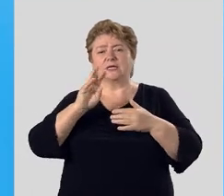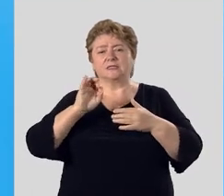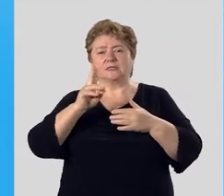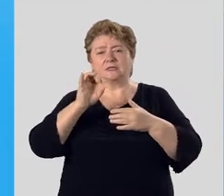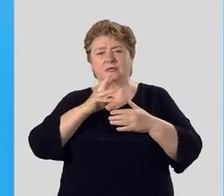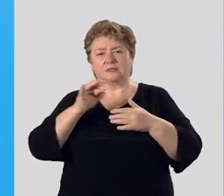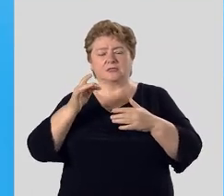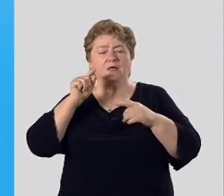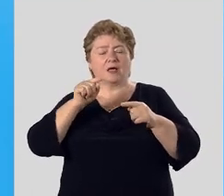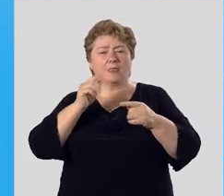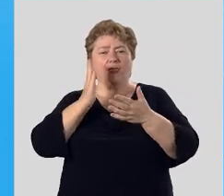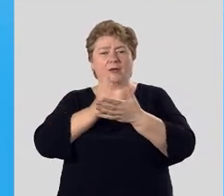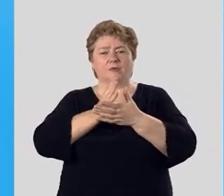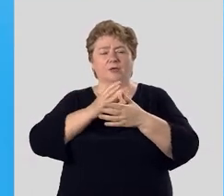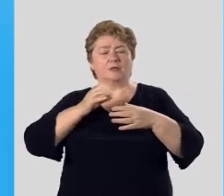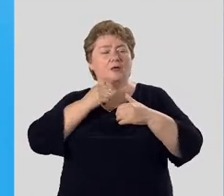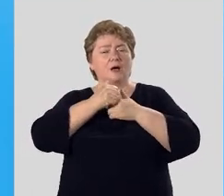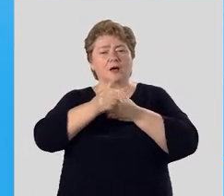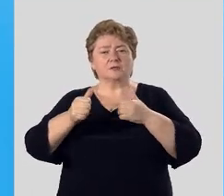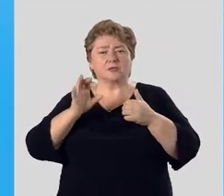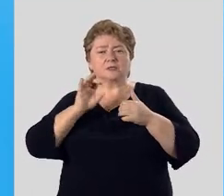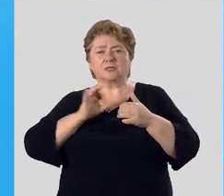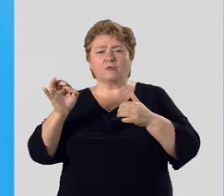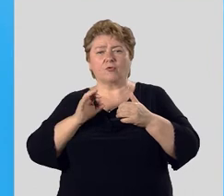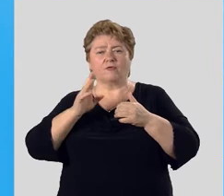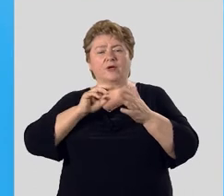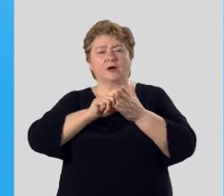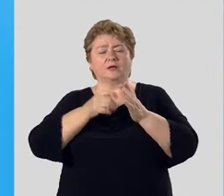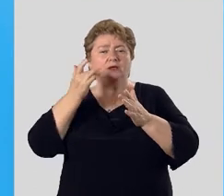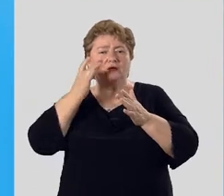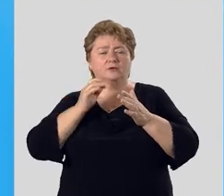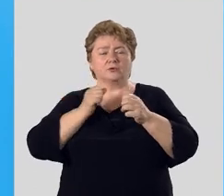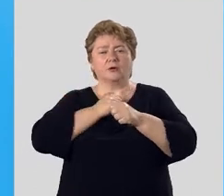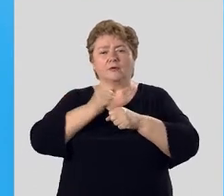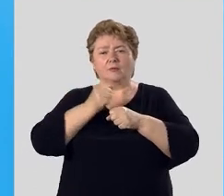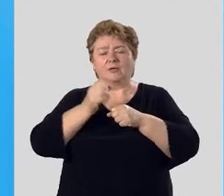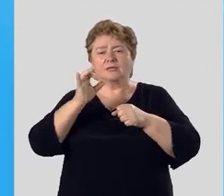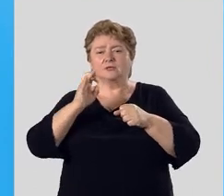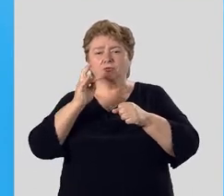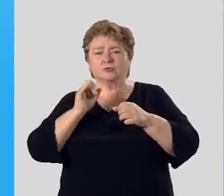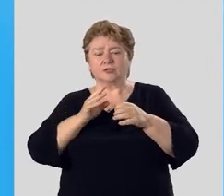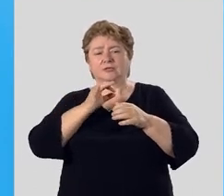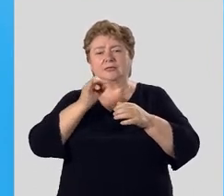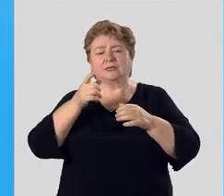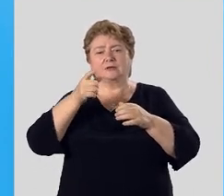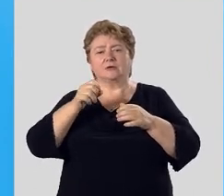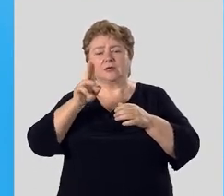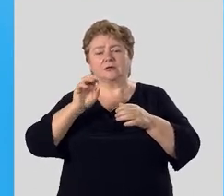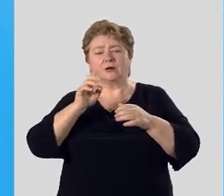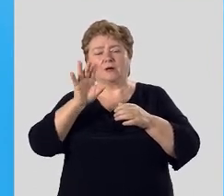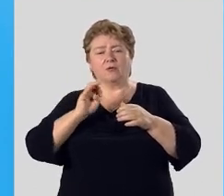секреции. Она имеет особые островковые клетки, которые вырабатывают инсулин и